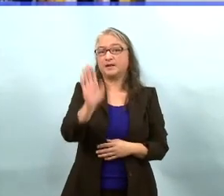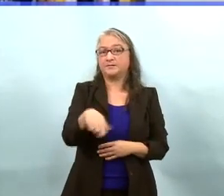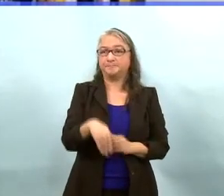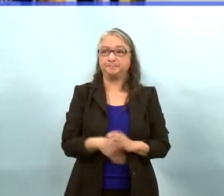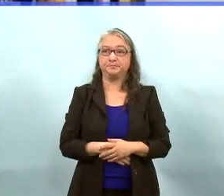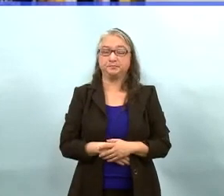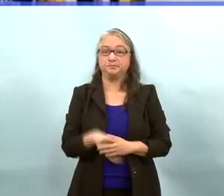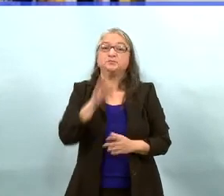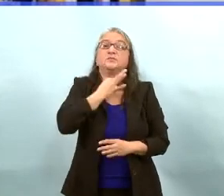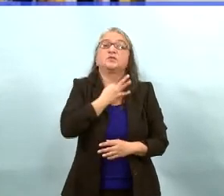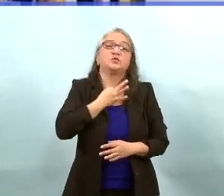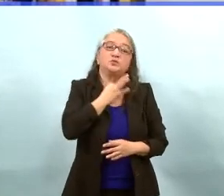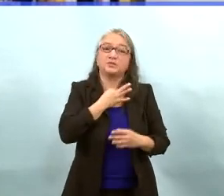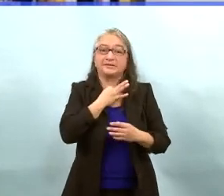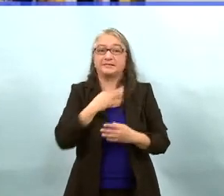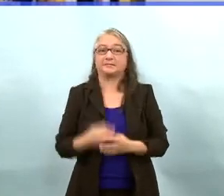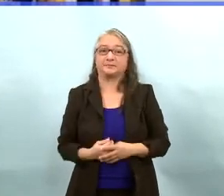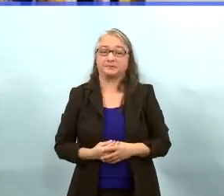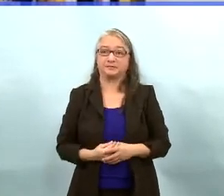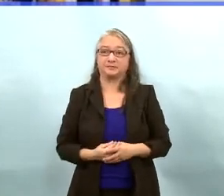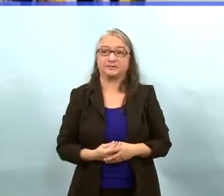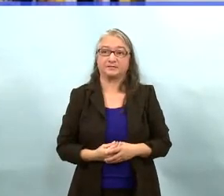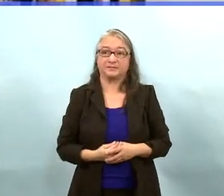Est-ce qu'il y aura des problèmes